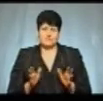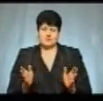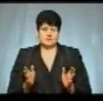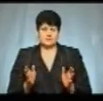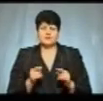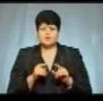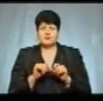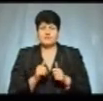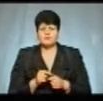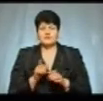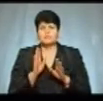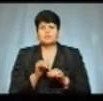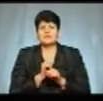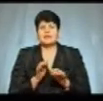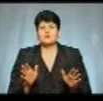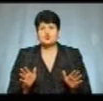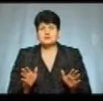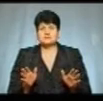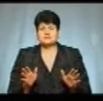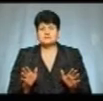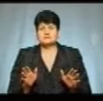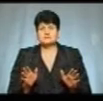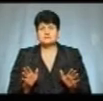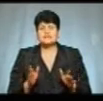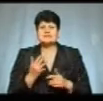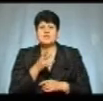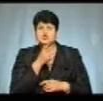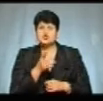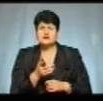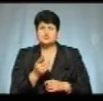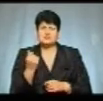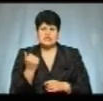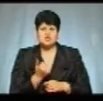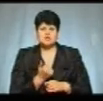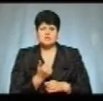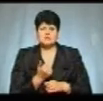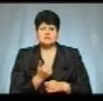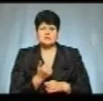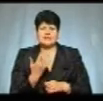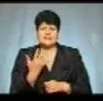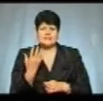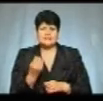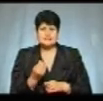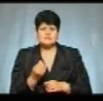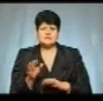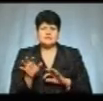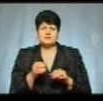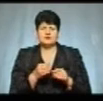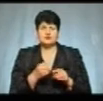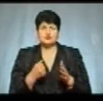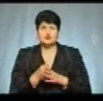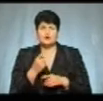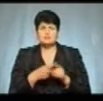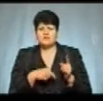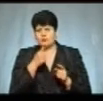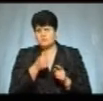такому форматі вона існувати не може. Тобто, за скільки часу, тиждень, кілька днів вивезуть остаточно? Я думаю, до півмісяця